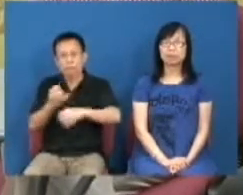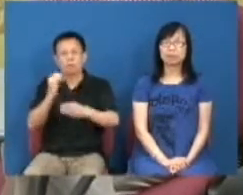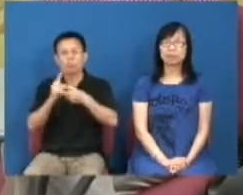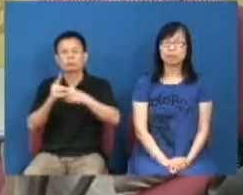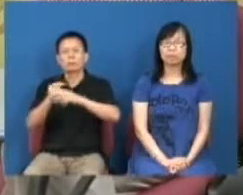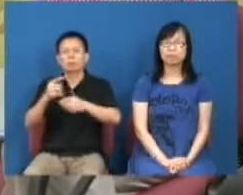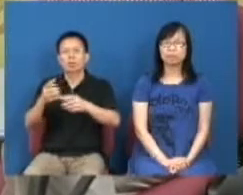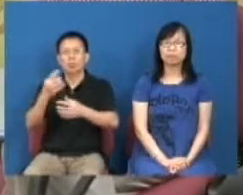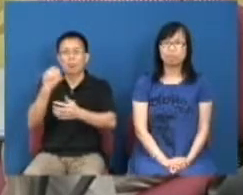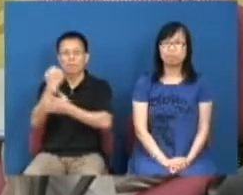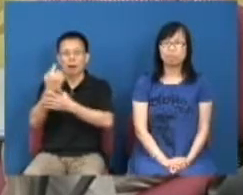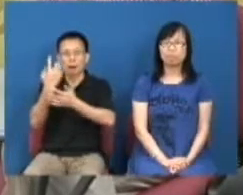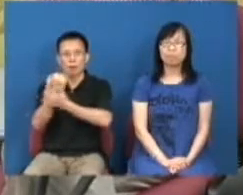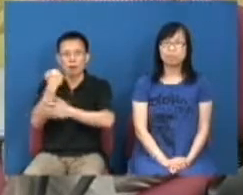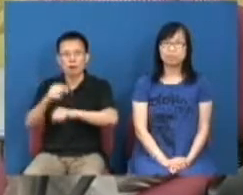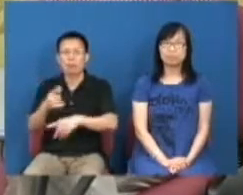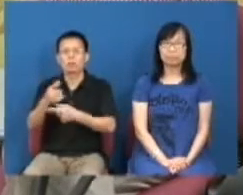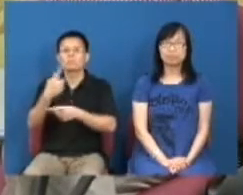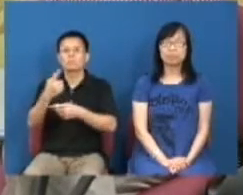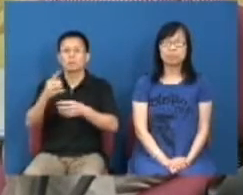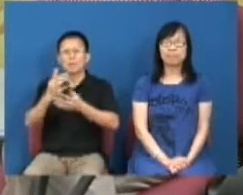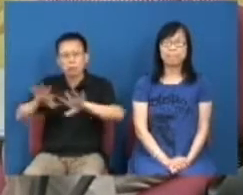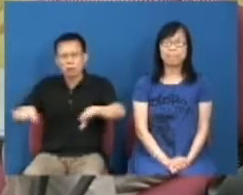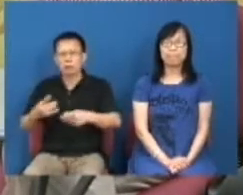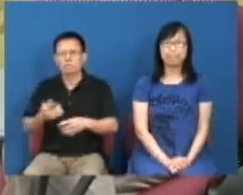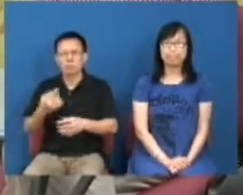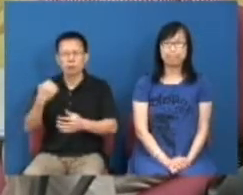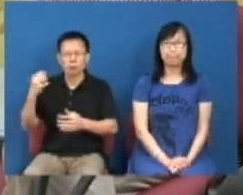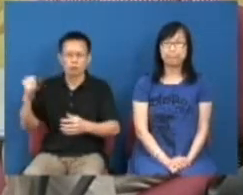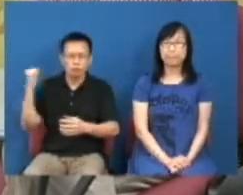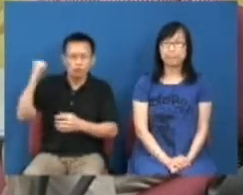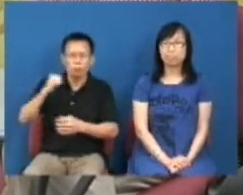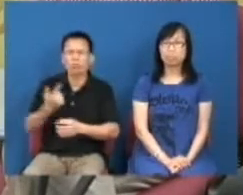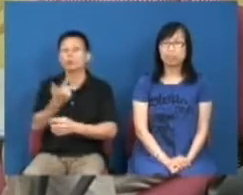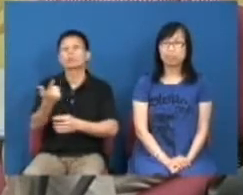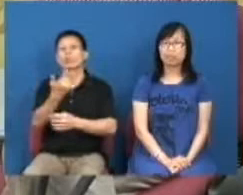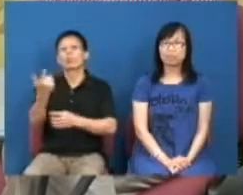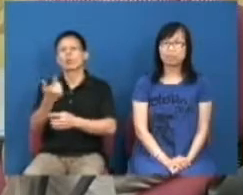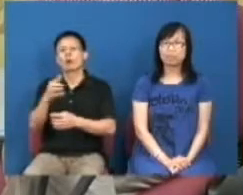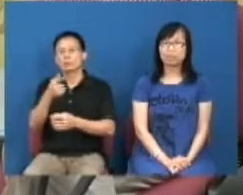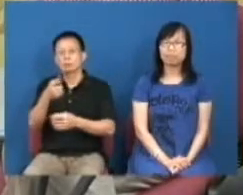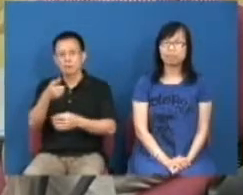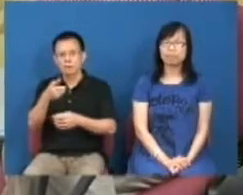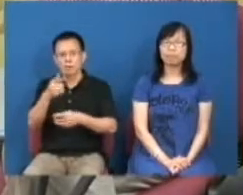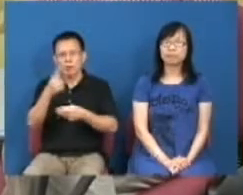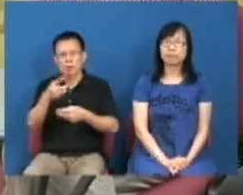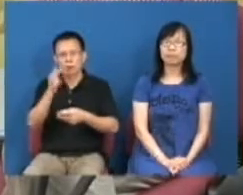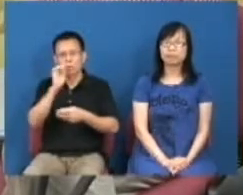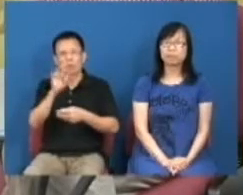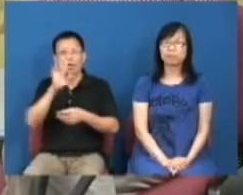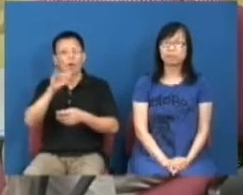啦，就算最近嘅雷曼事件，原來調解員都出咗好多力嘅喎。咁喺方面或者吳君庭師可唔可以同你分享一